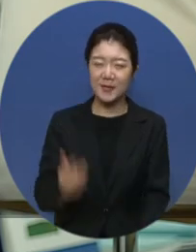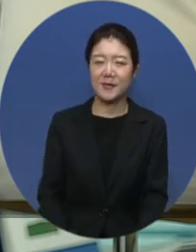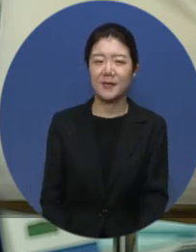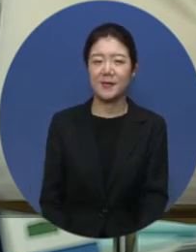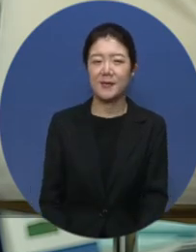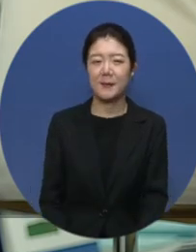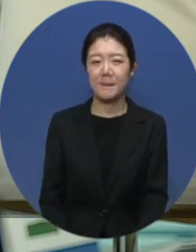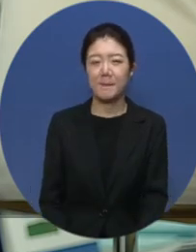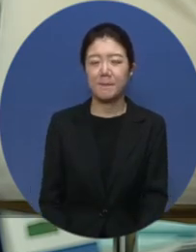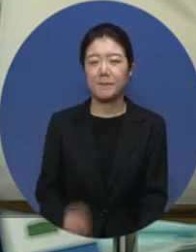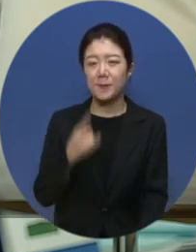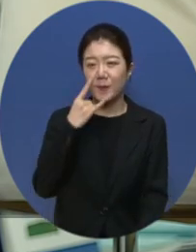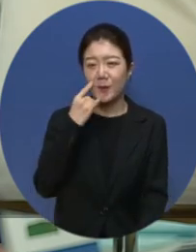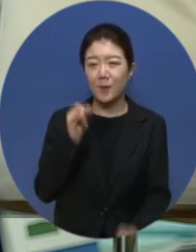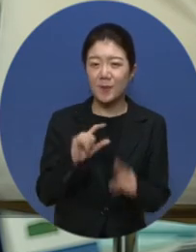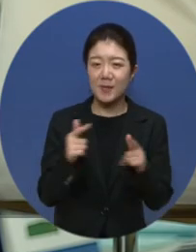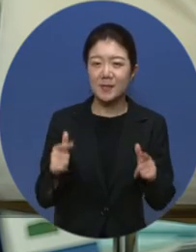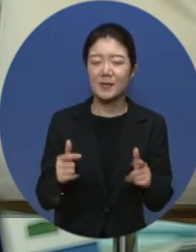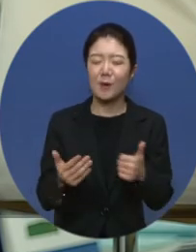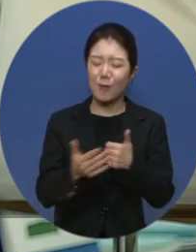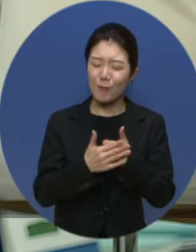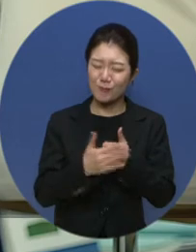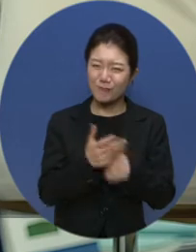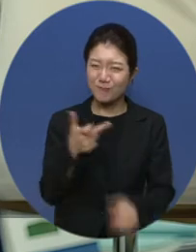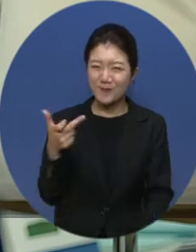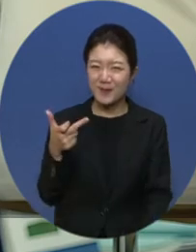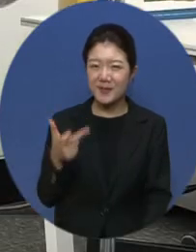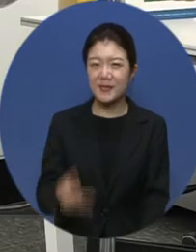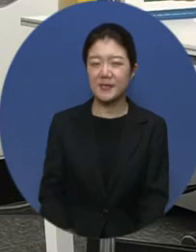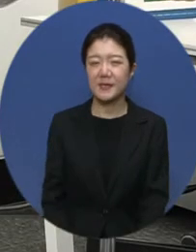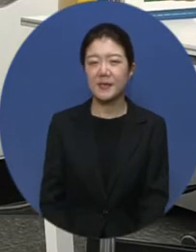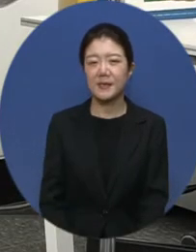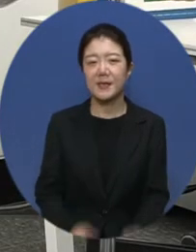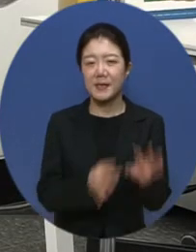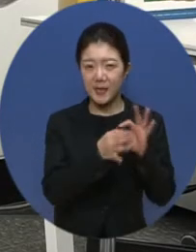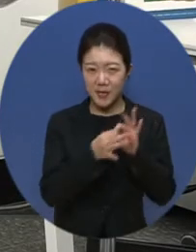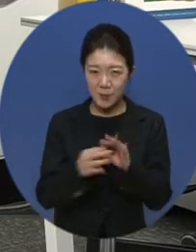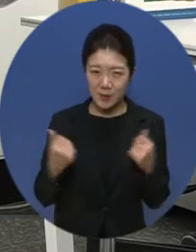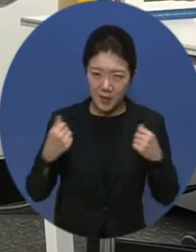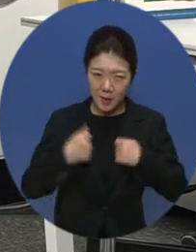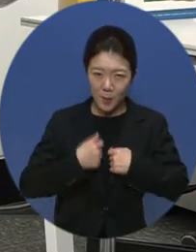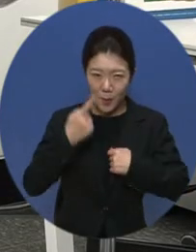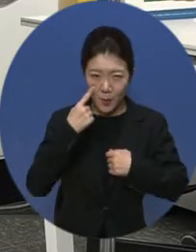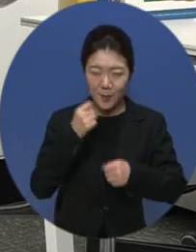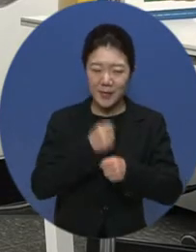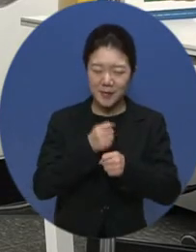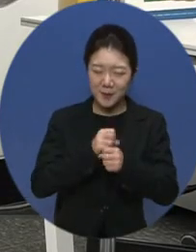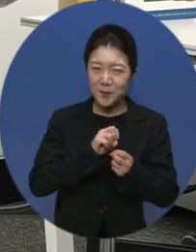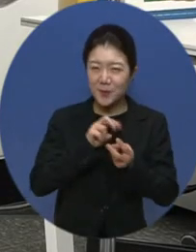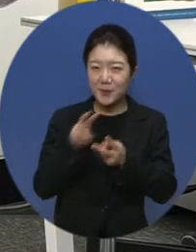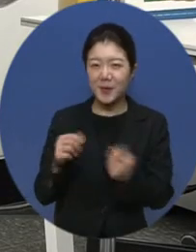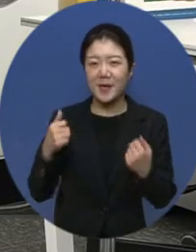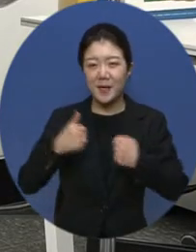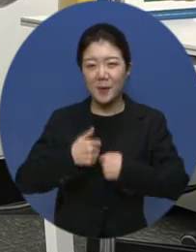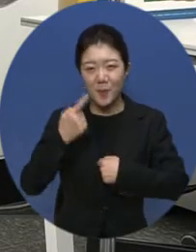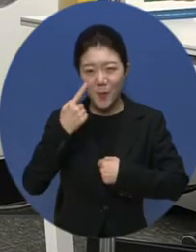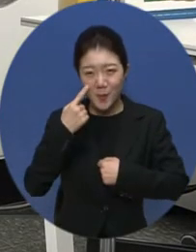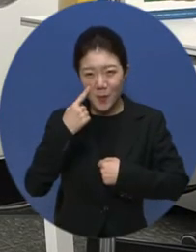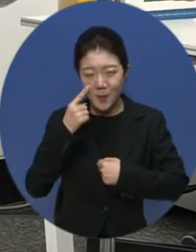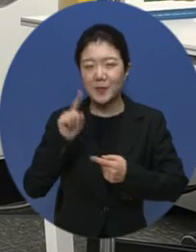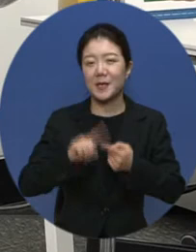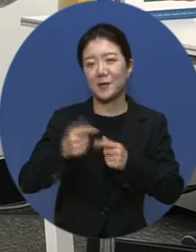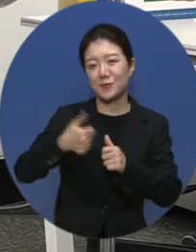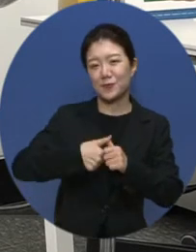부분에 있어서 그 엄마들이 굉장히 많은 도움을 줬었어요. 그래서 계속 입혀보고 만들어서 보내주면 입어가지고 피드백을